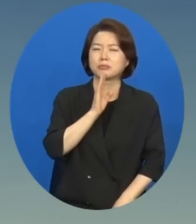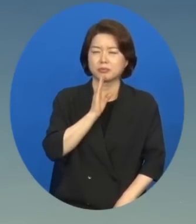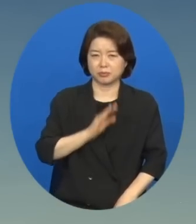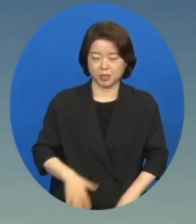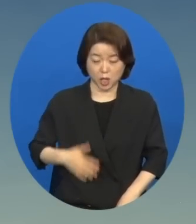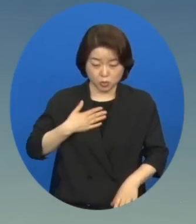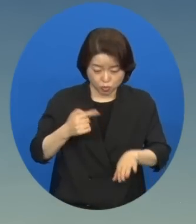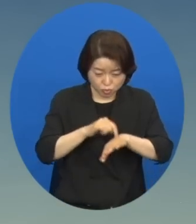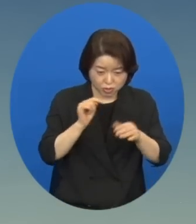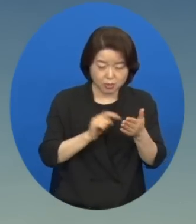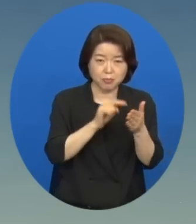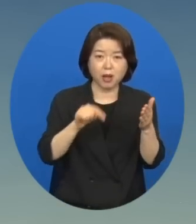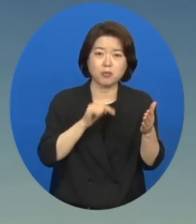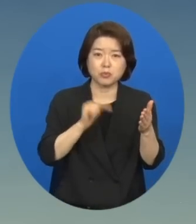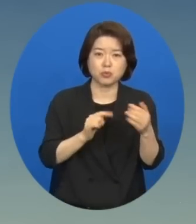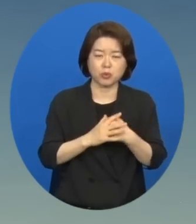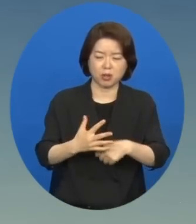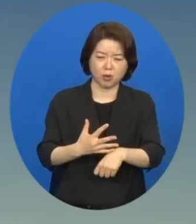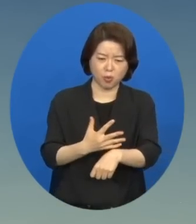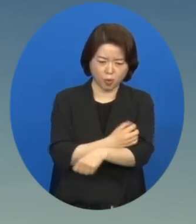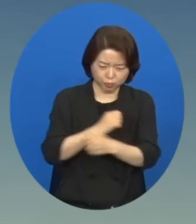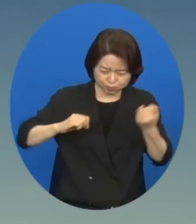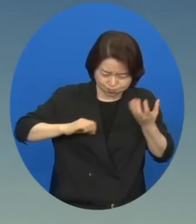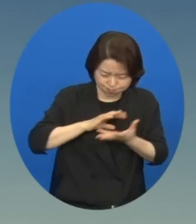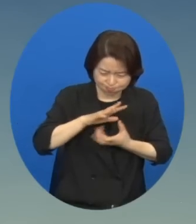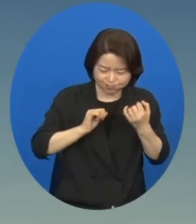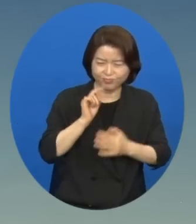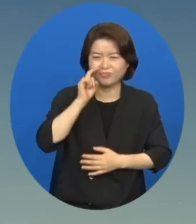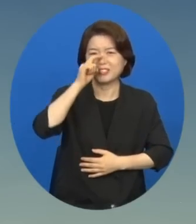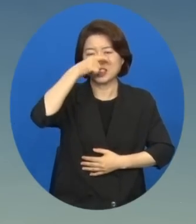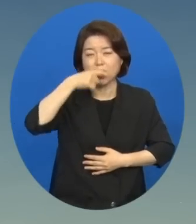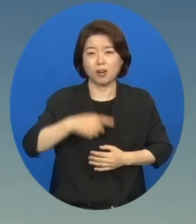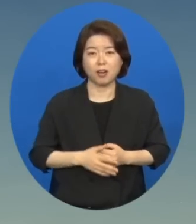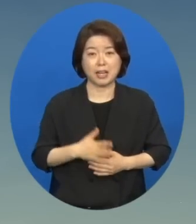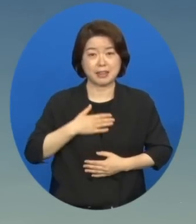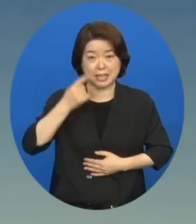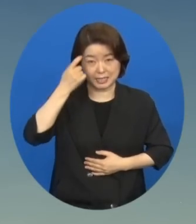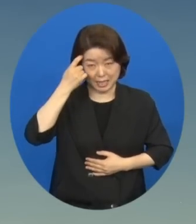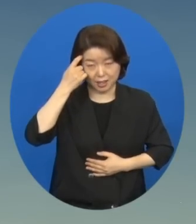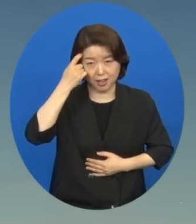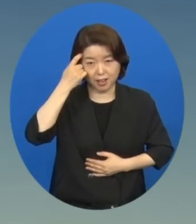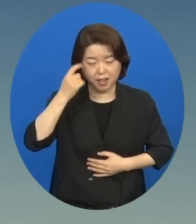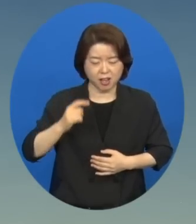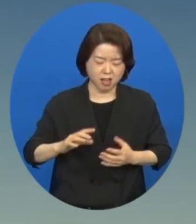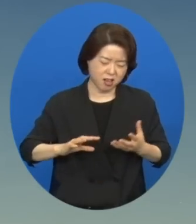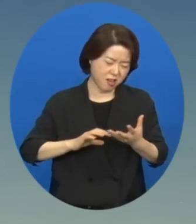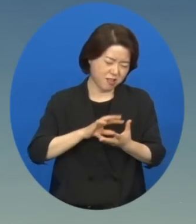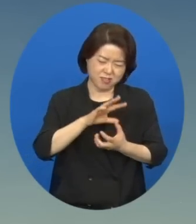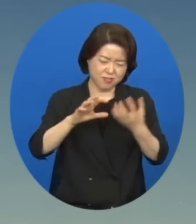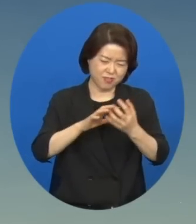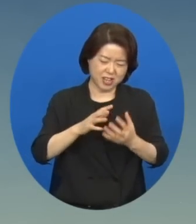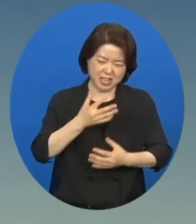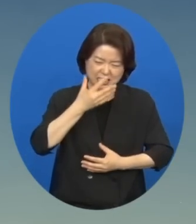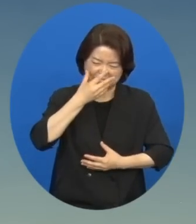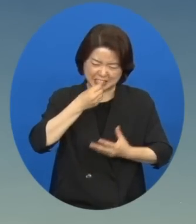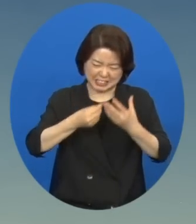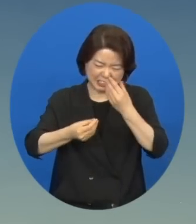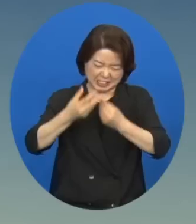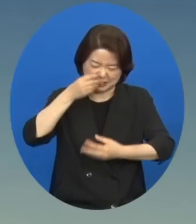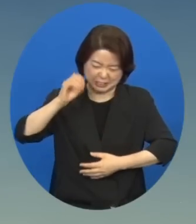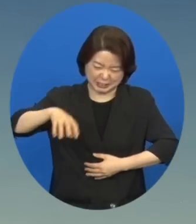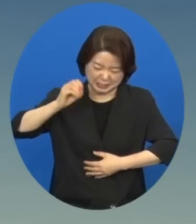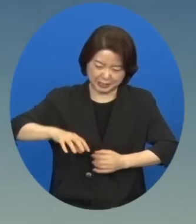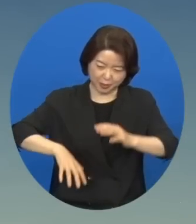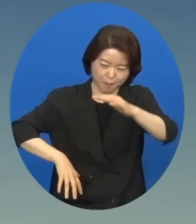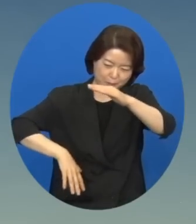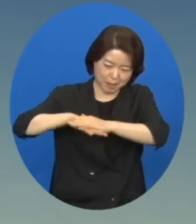우리의 마음은 엄청 어지러워져 있어요. 우리의 생각도 엄청 쓰레기 같은 것들로 가득